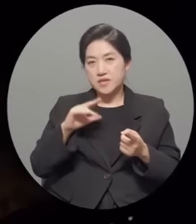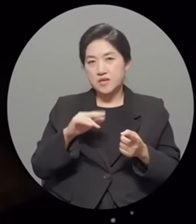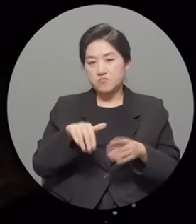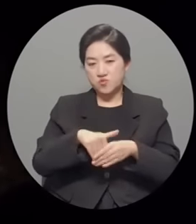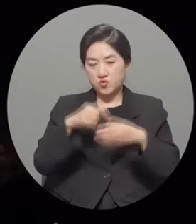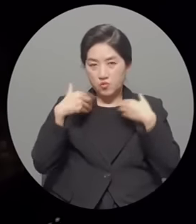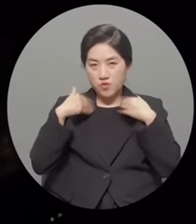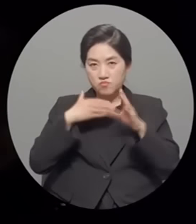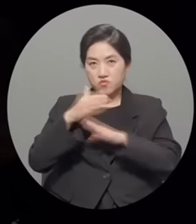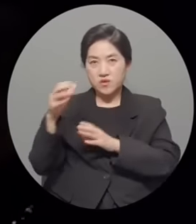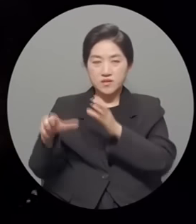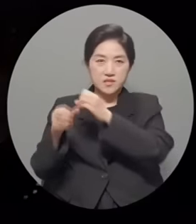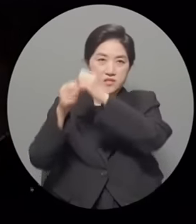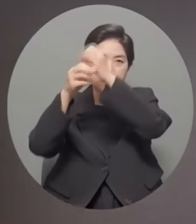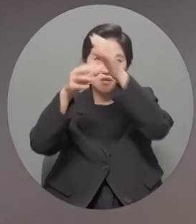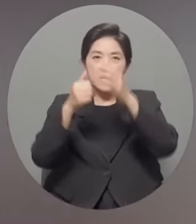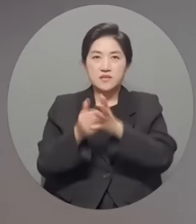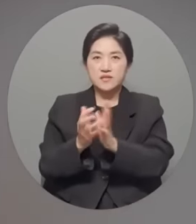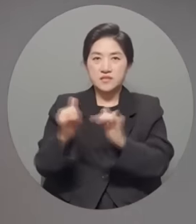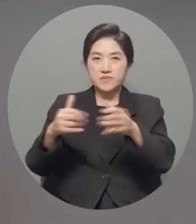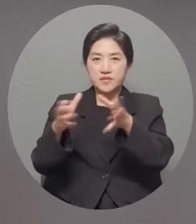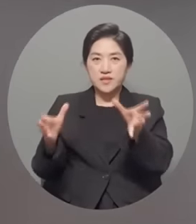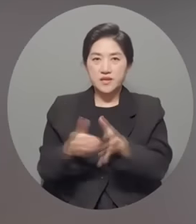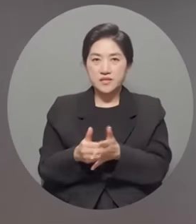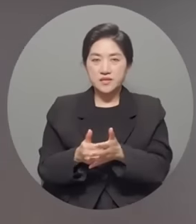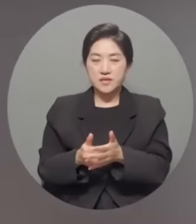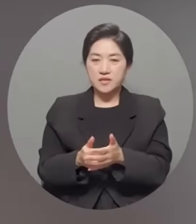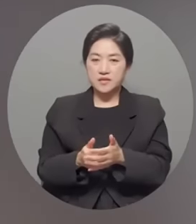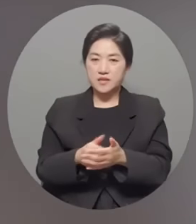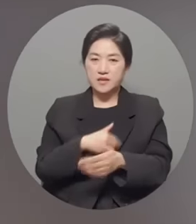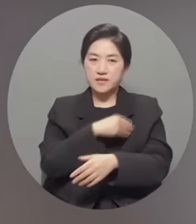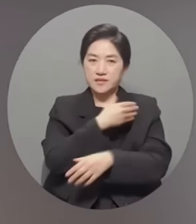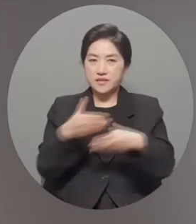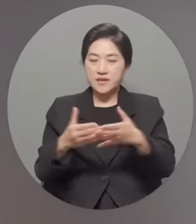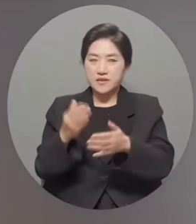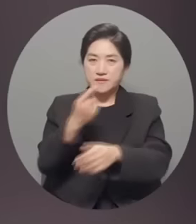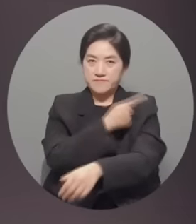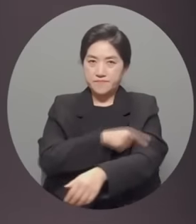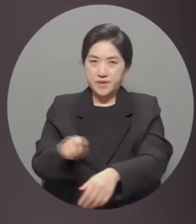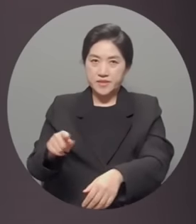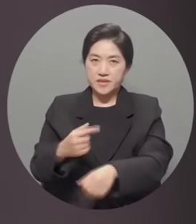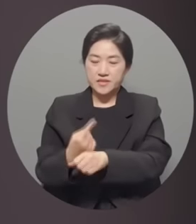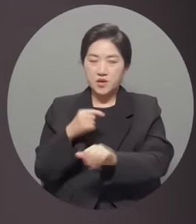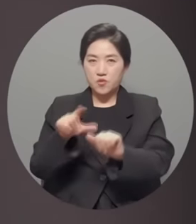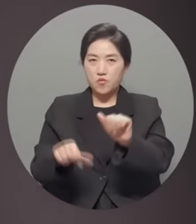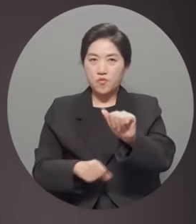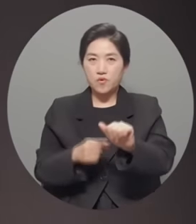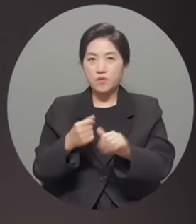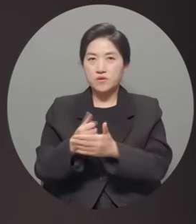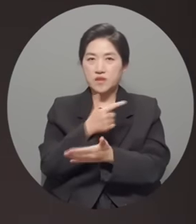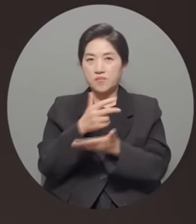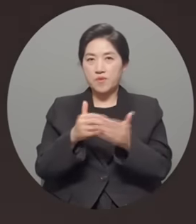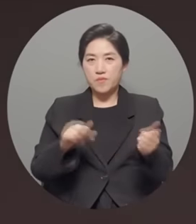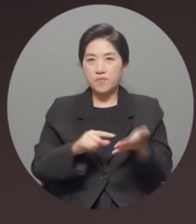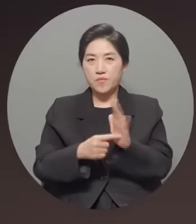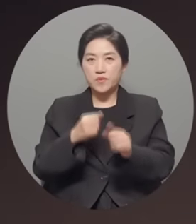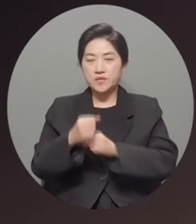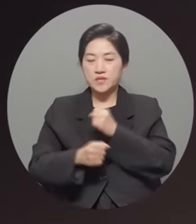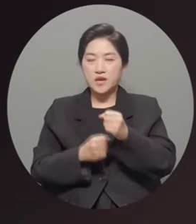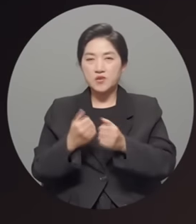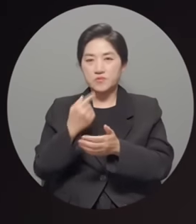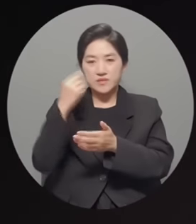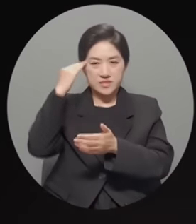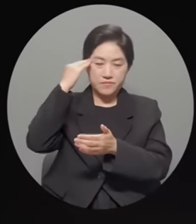정부가 북한으로 전단을 보낸 시민단체의 법적 지위를 박탈해 작년 5월 대법원이 이를 표현의 자유 침해로 판결했다고